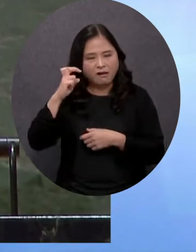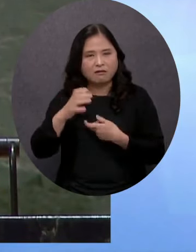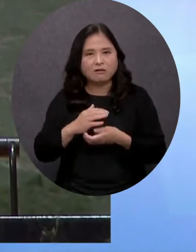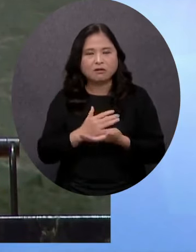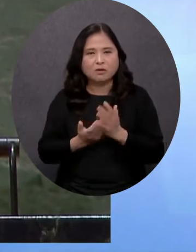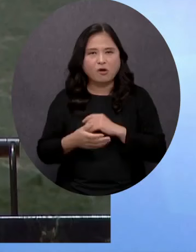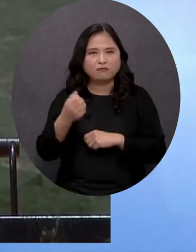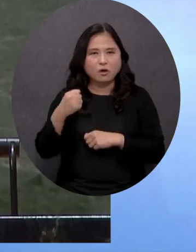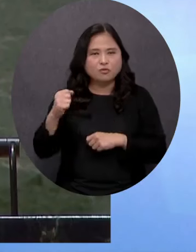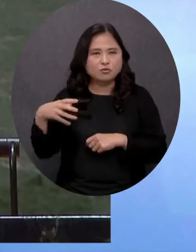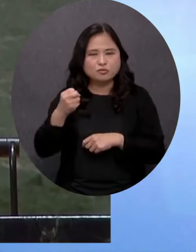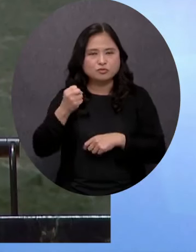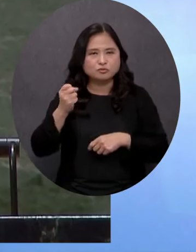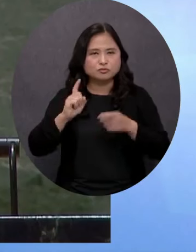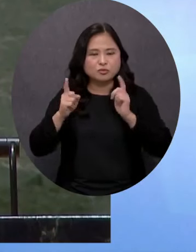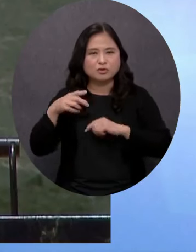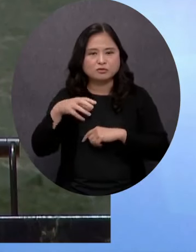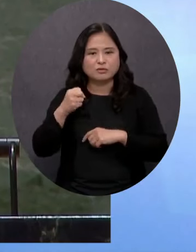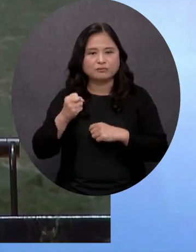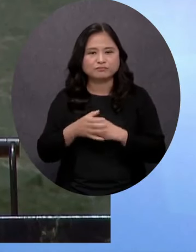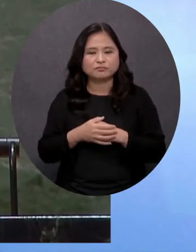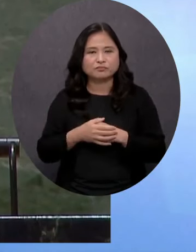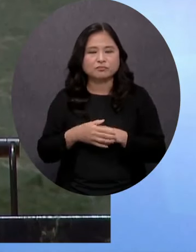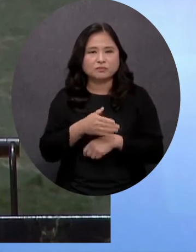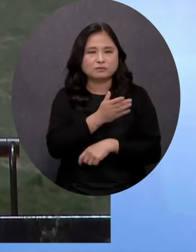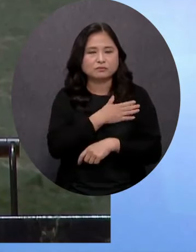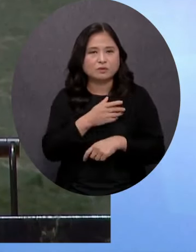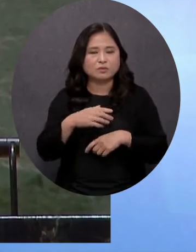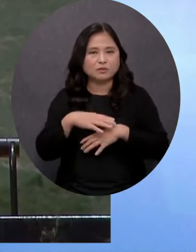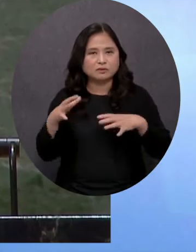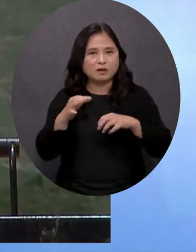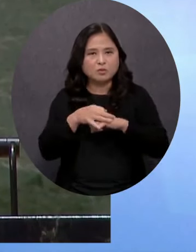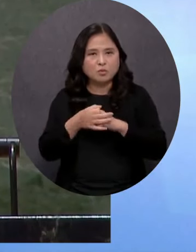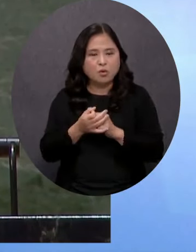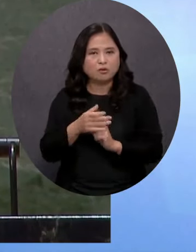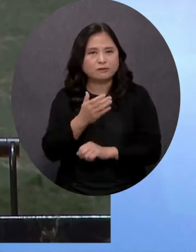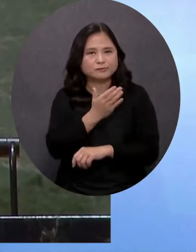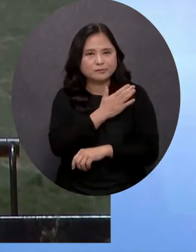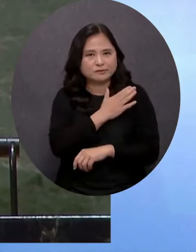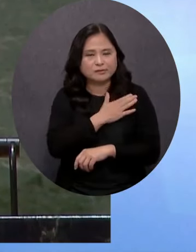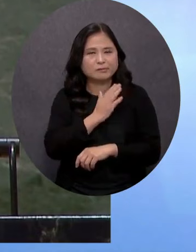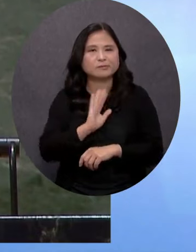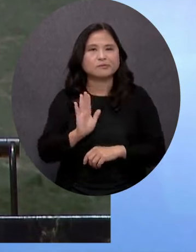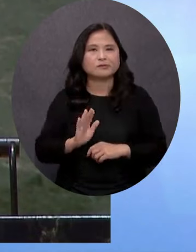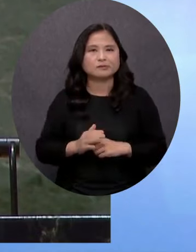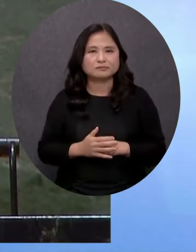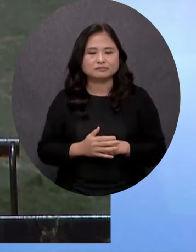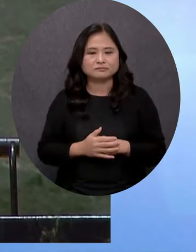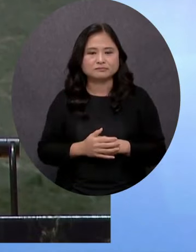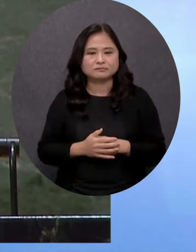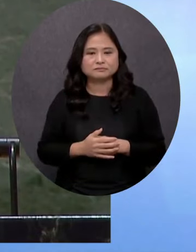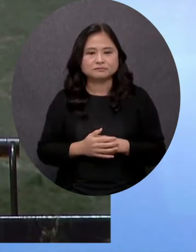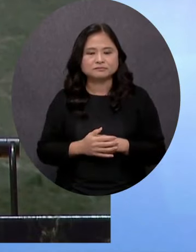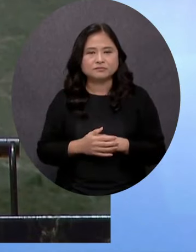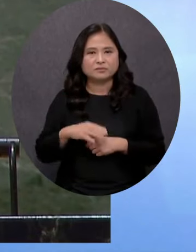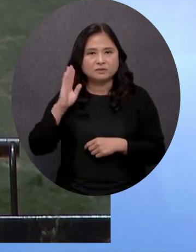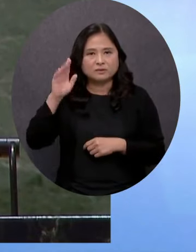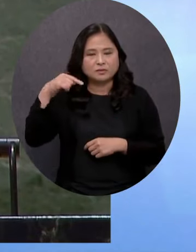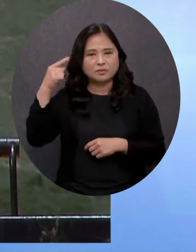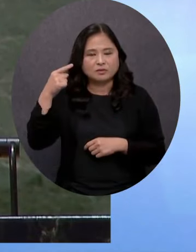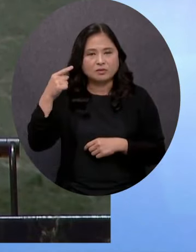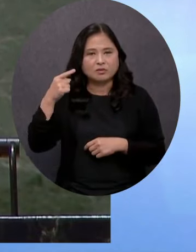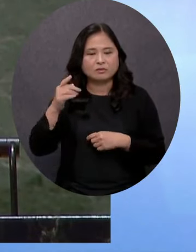权，这不是一个负责任大国应有的担当。希望美国真